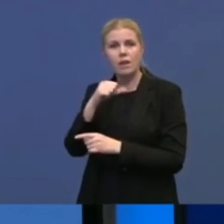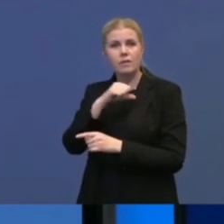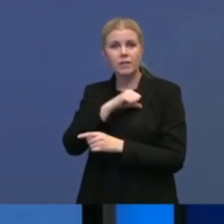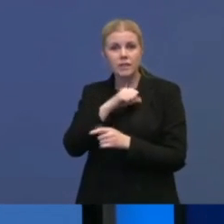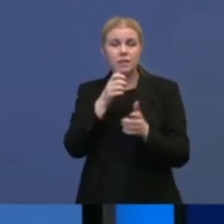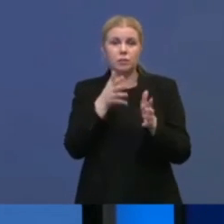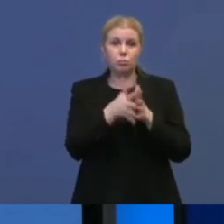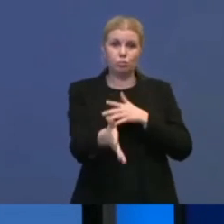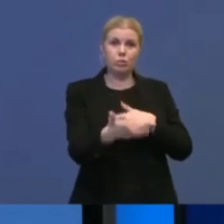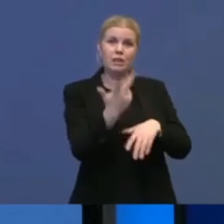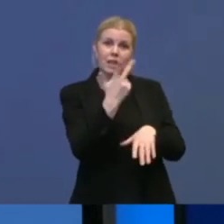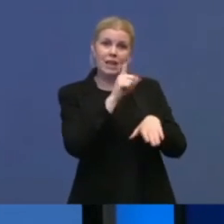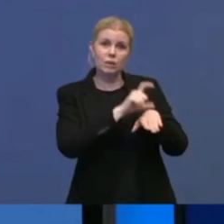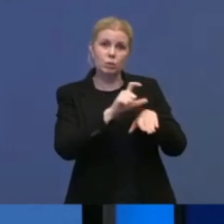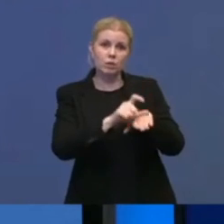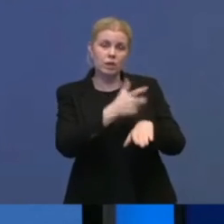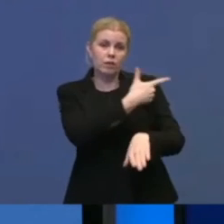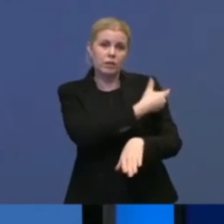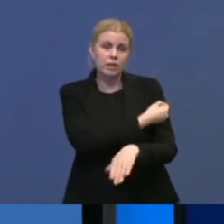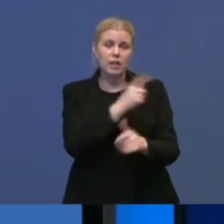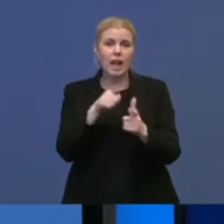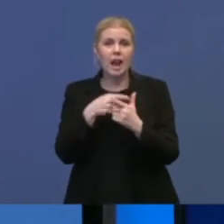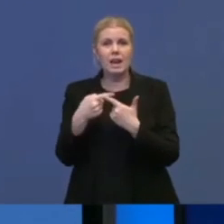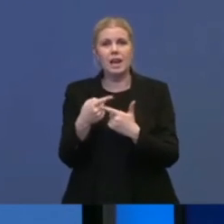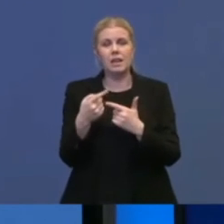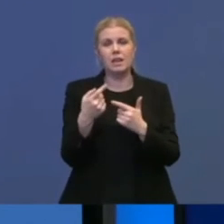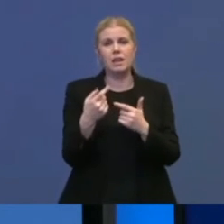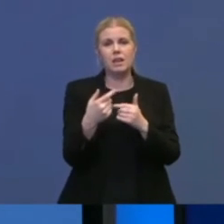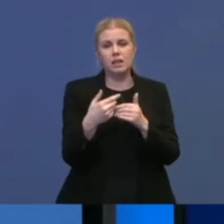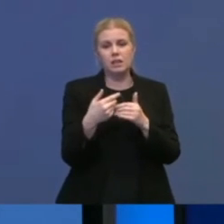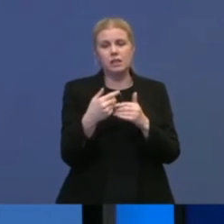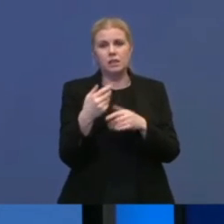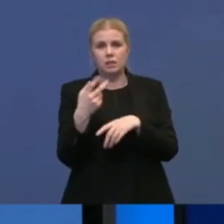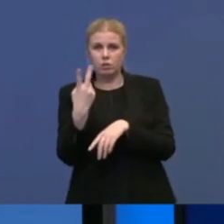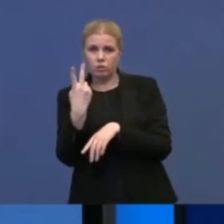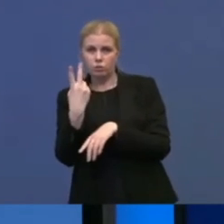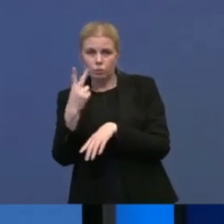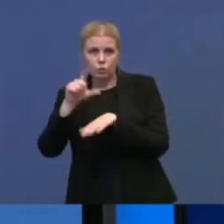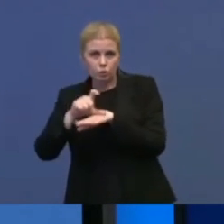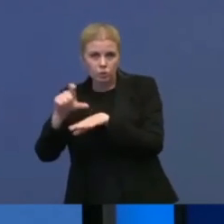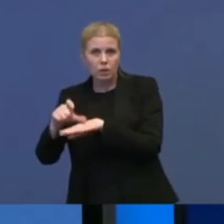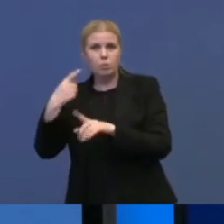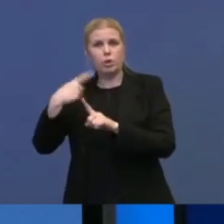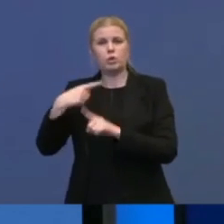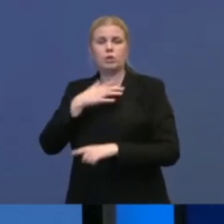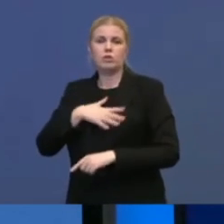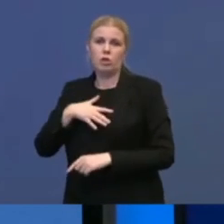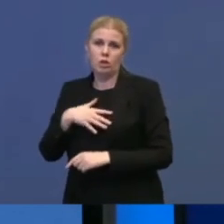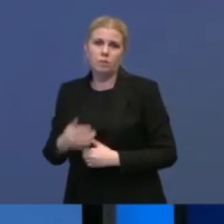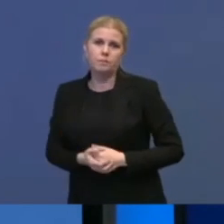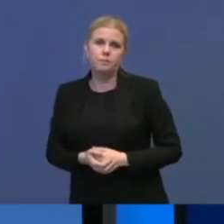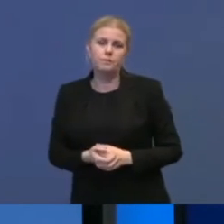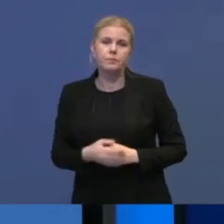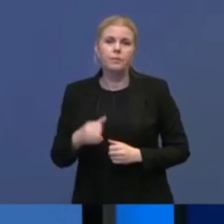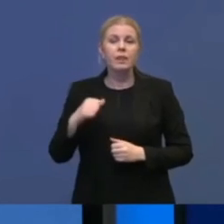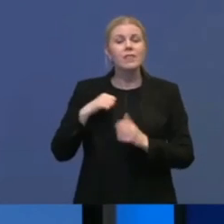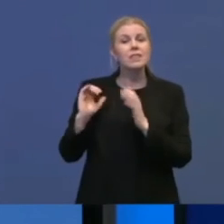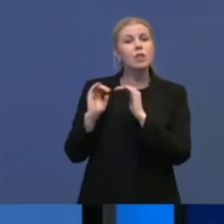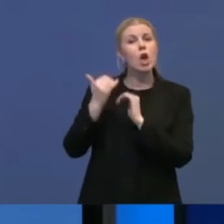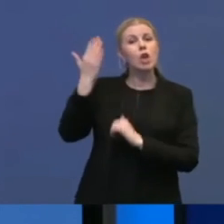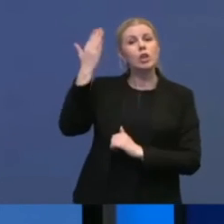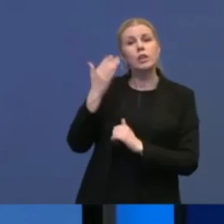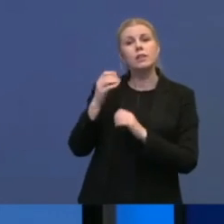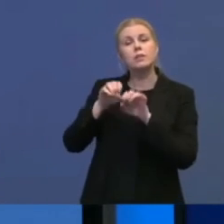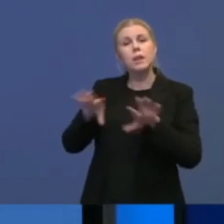haddi u kut talalaya saddiq irbadood amas u chirriday irbadi labad kadib. Tira da kalakadista uaad